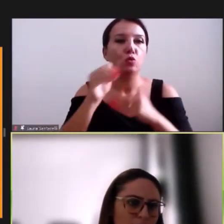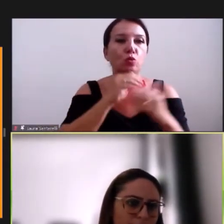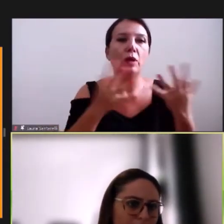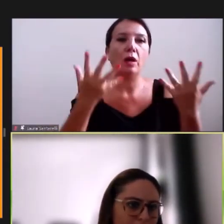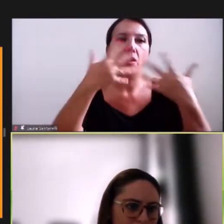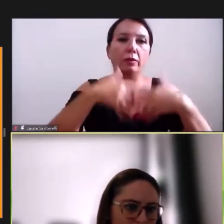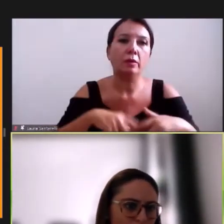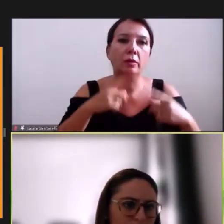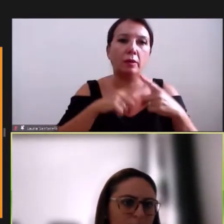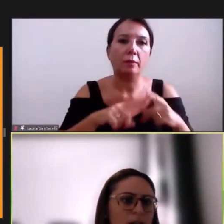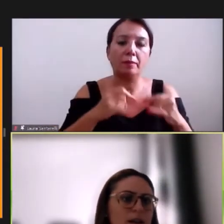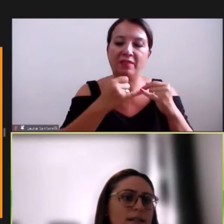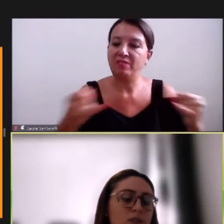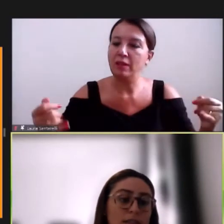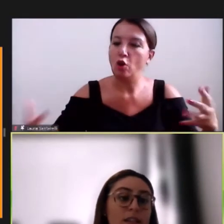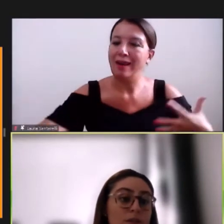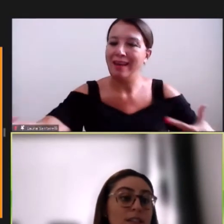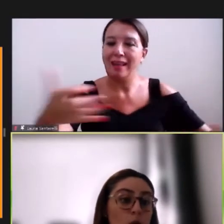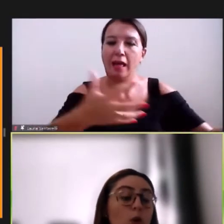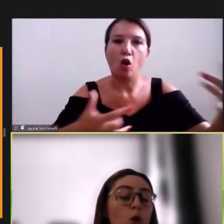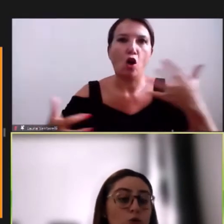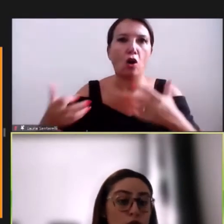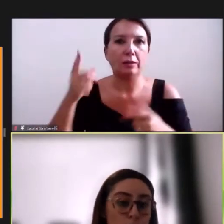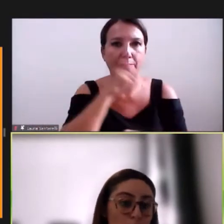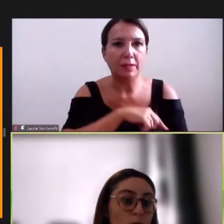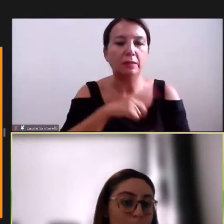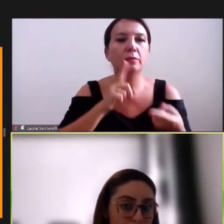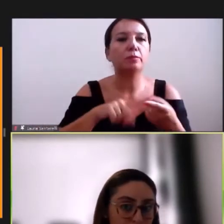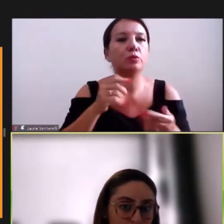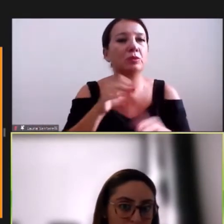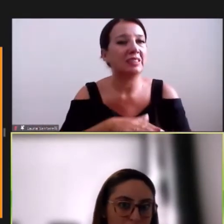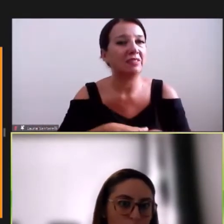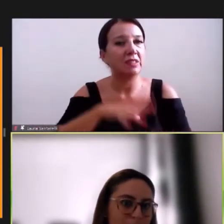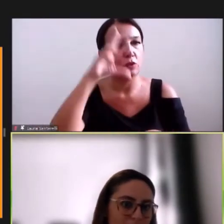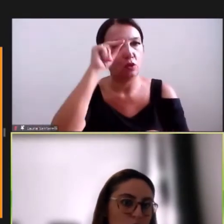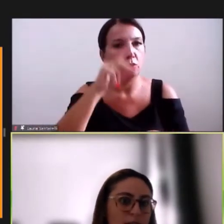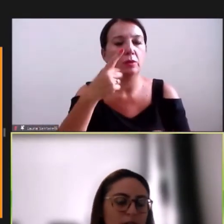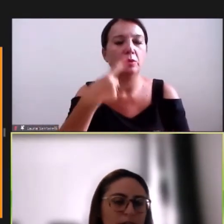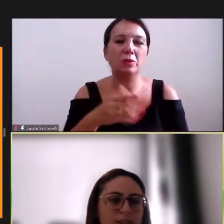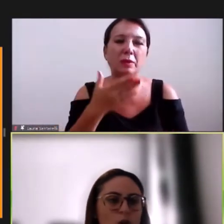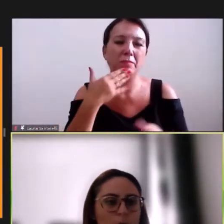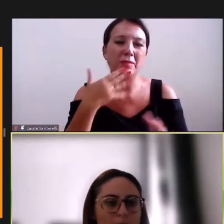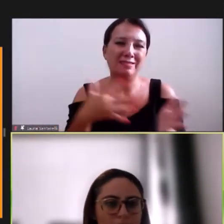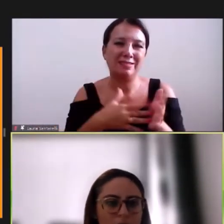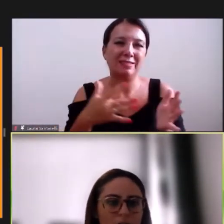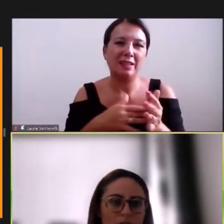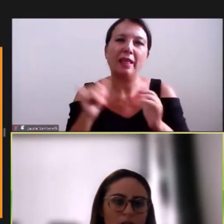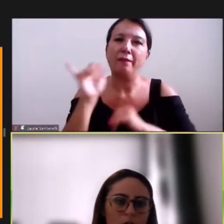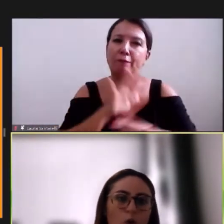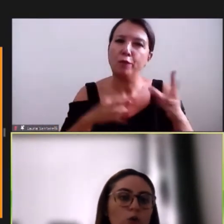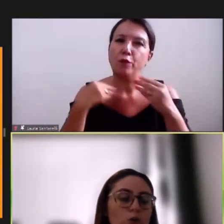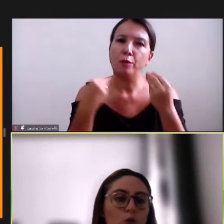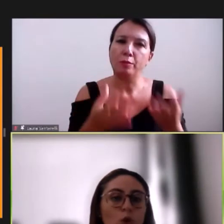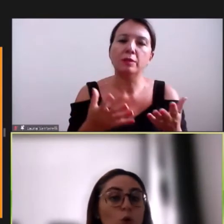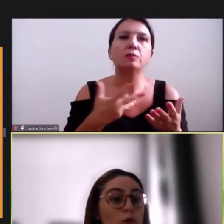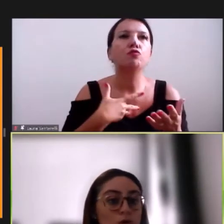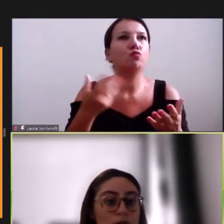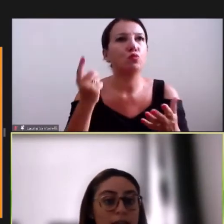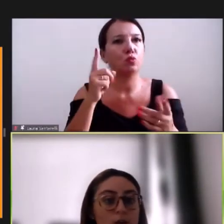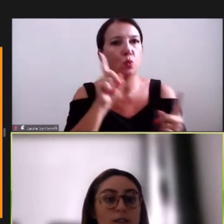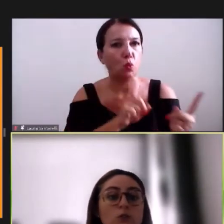l'organizzazione un po' delle filiere anche di raccolta. I servizi sono poco conosciuti, quindi un gap informativo, perché ci sono dei servizi come